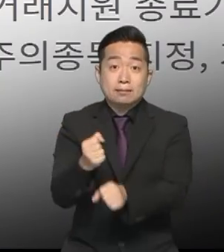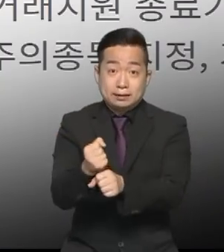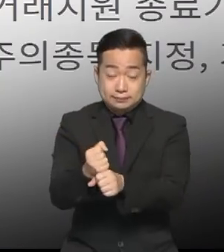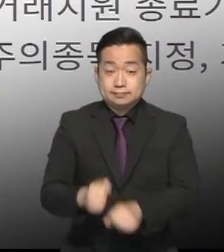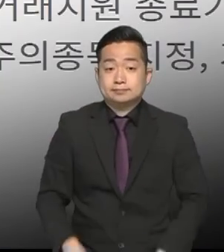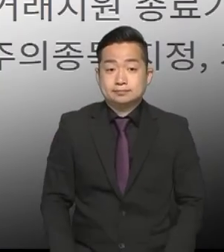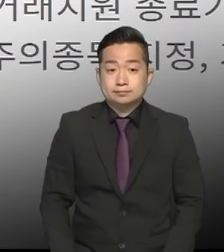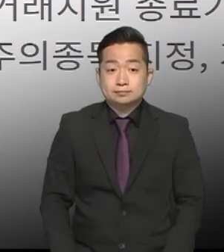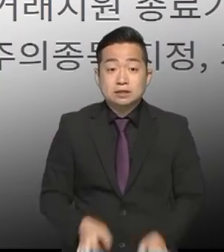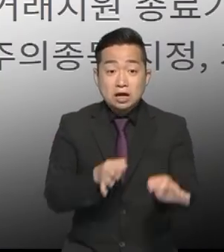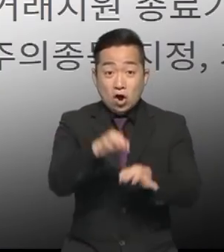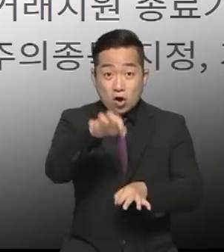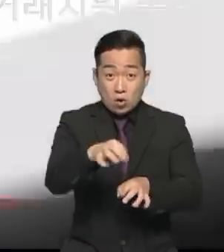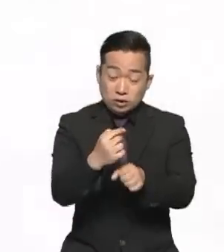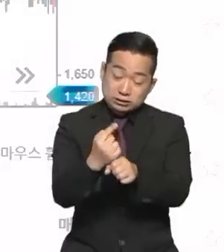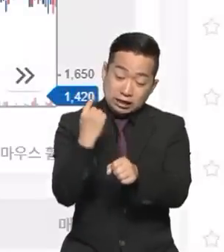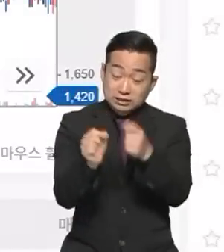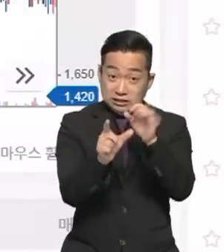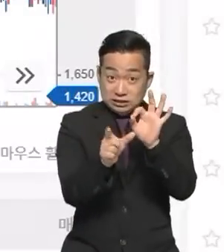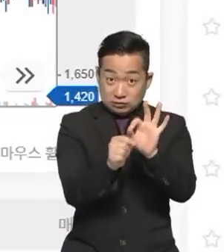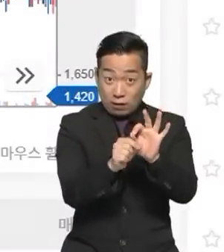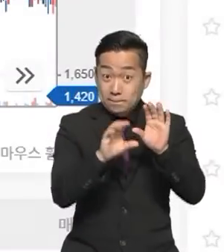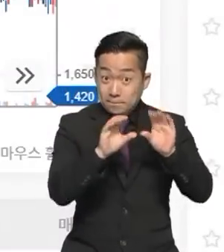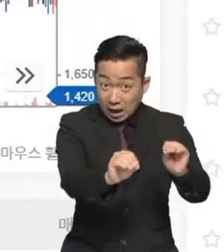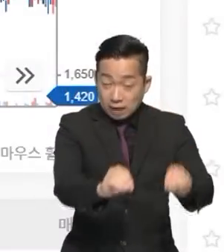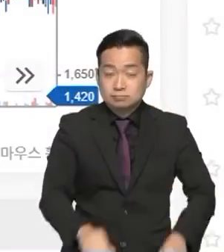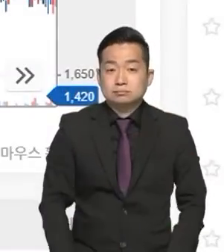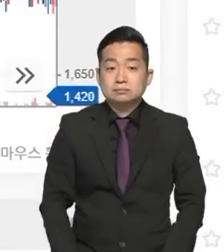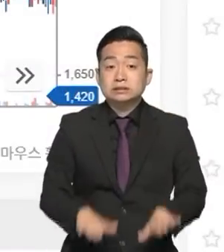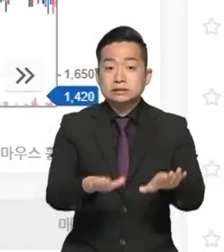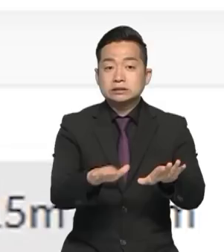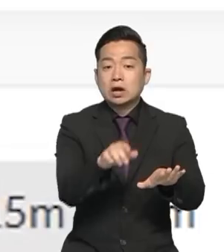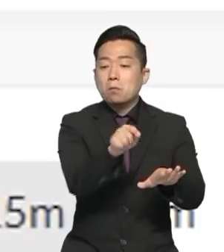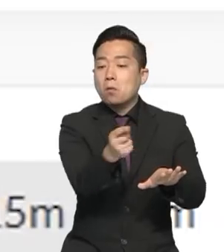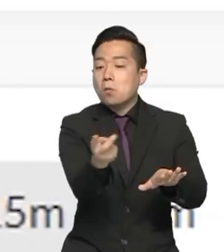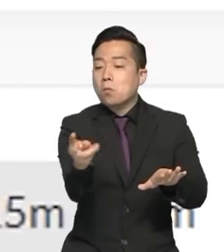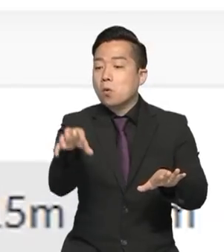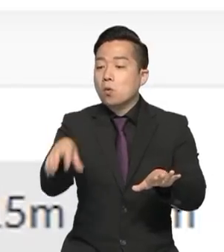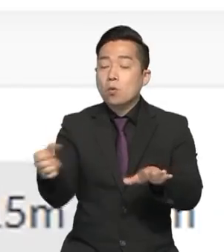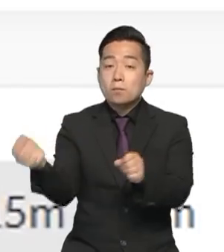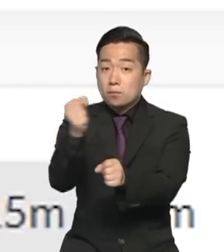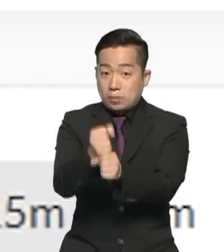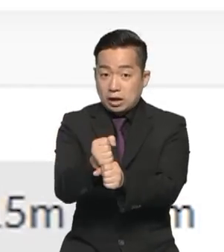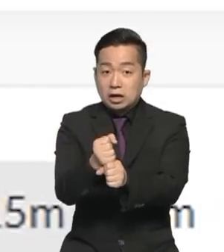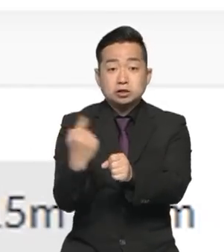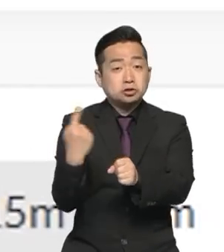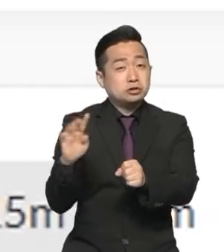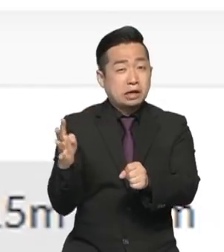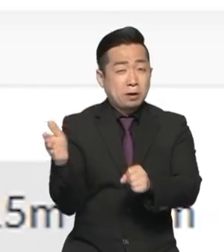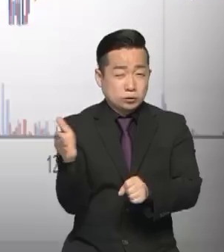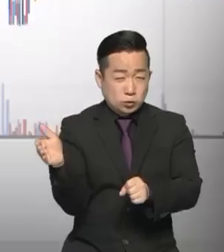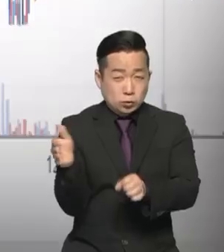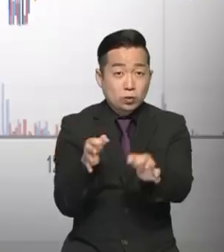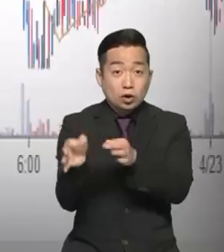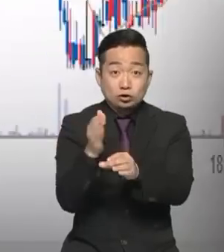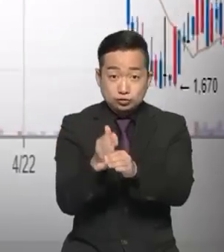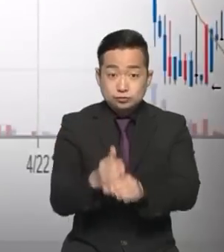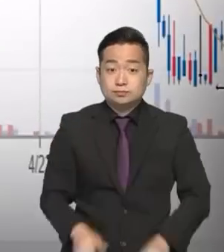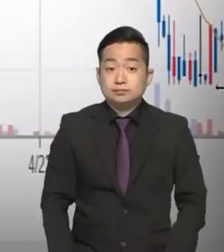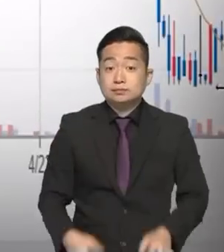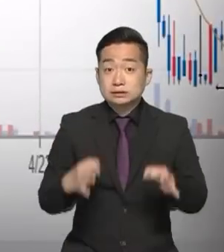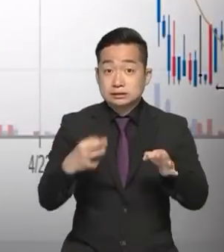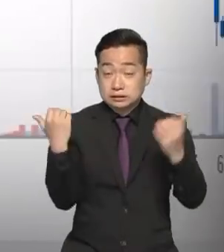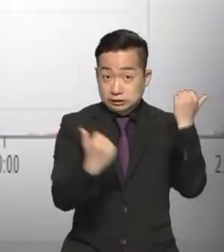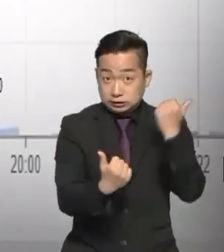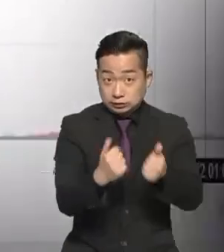주요 거래소에서 퇴출당했는데 현재 일부 거래소에 재상장돼 1,400원대에 거래되고 있습니다. 김 의원이